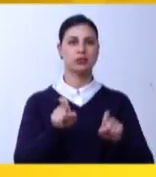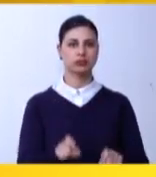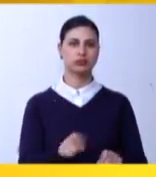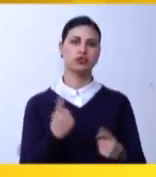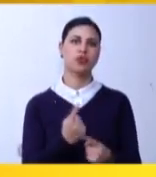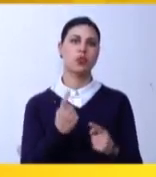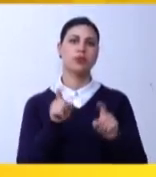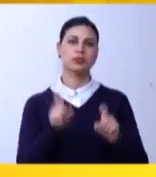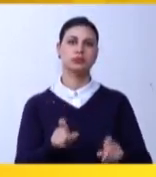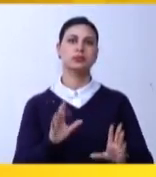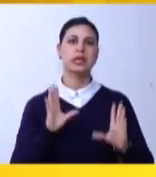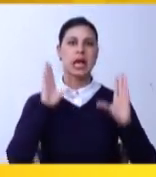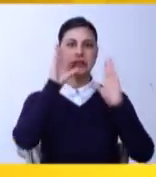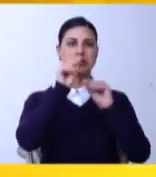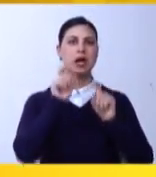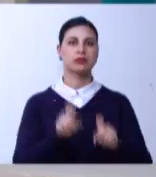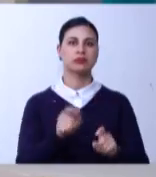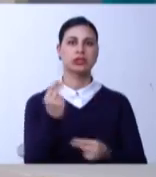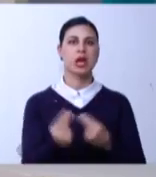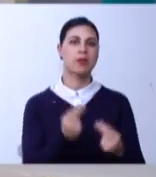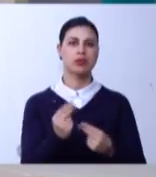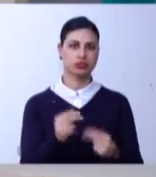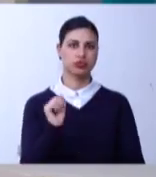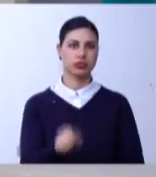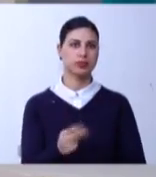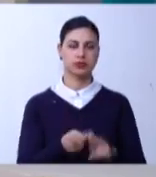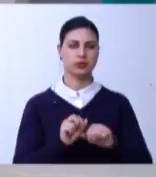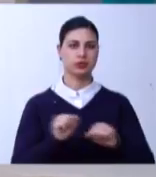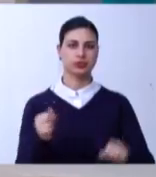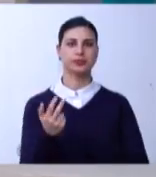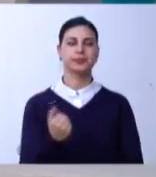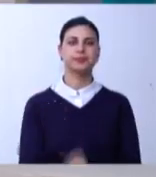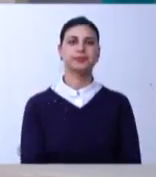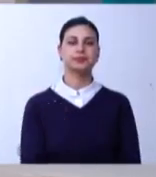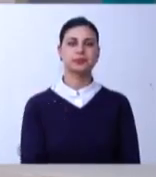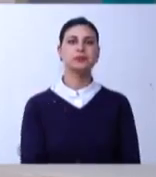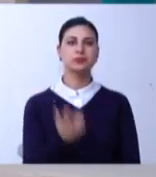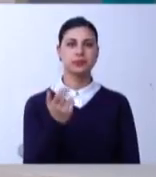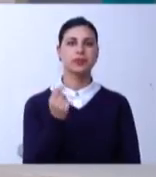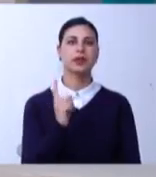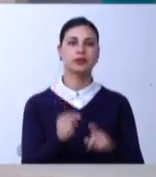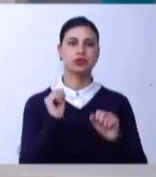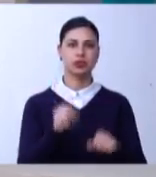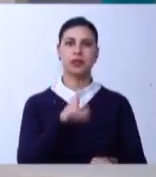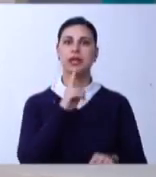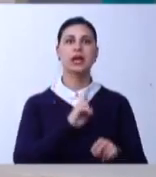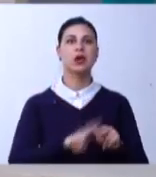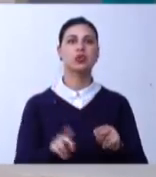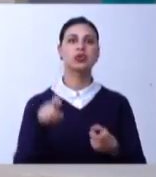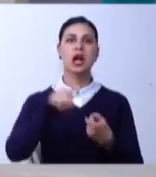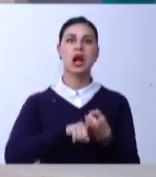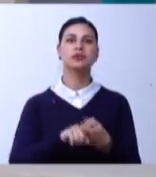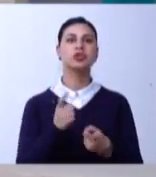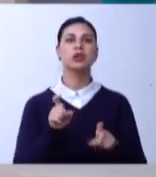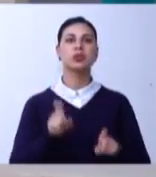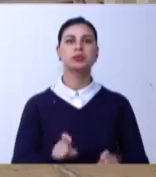ზის, შეუძლია მთელი დღე იჯდეს და ითამაშოს. კი ბატონო, კი და ნამდვილად შეიძლება დაიკარგოს კავშირი